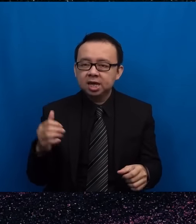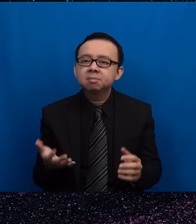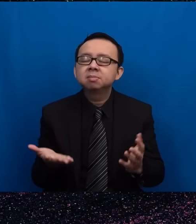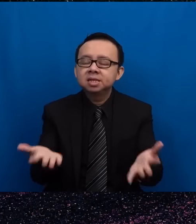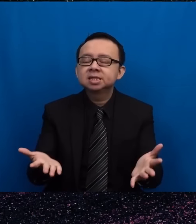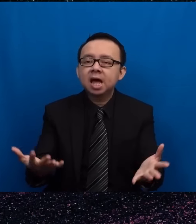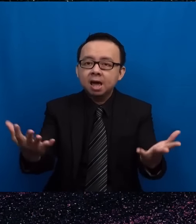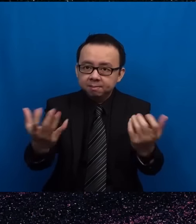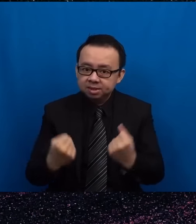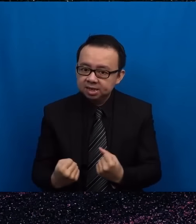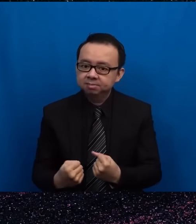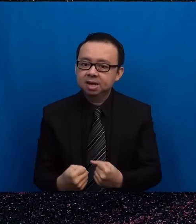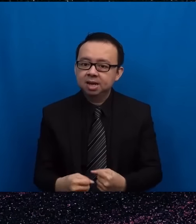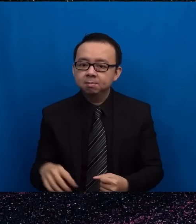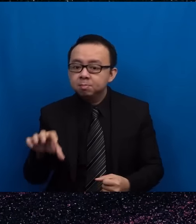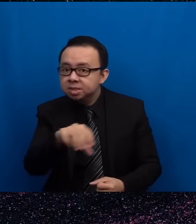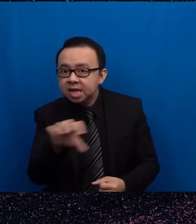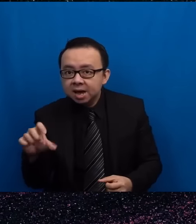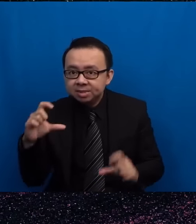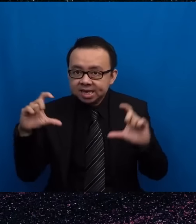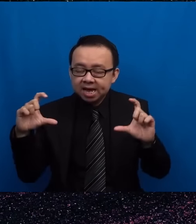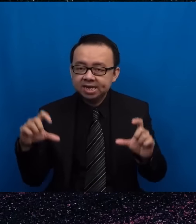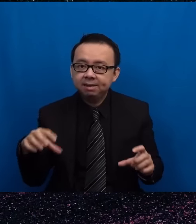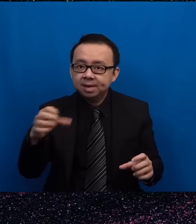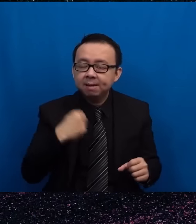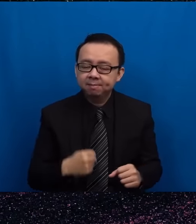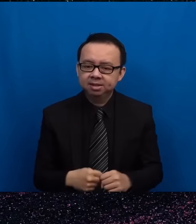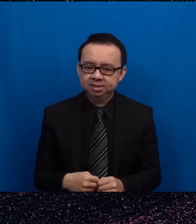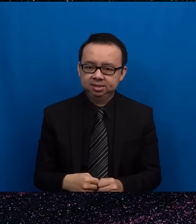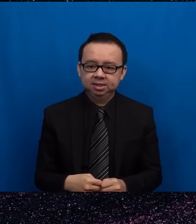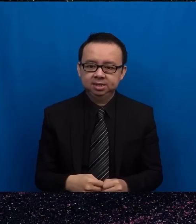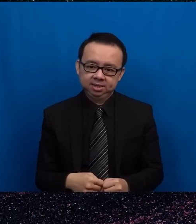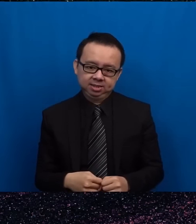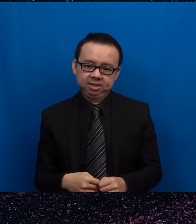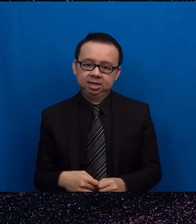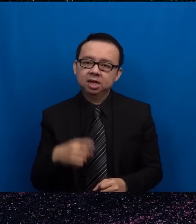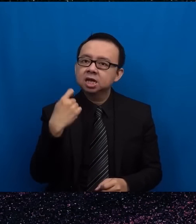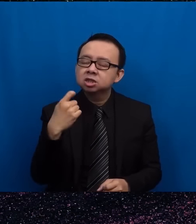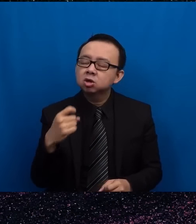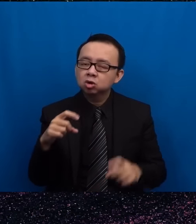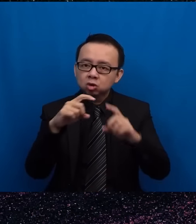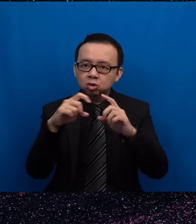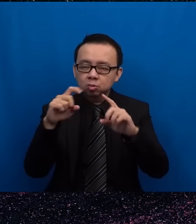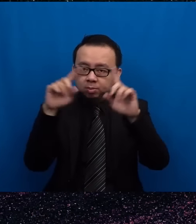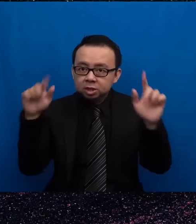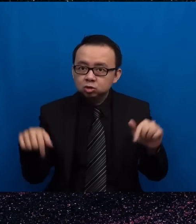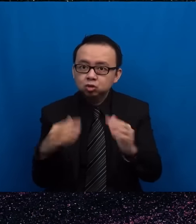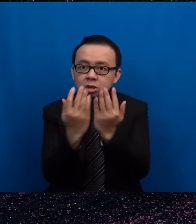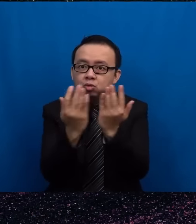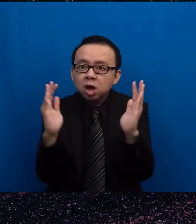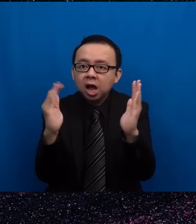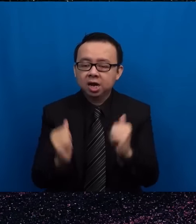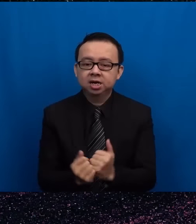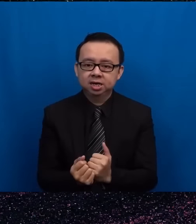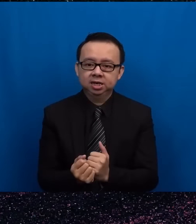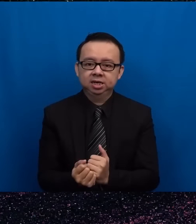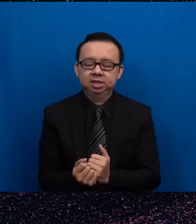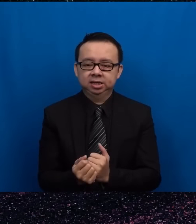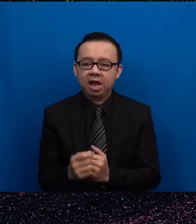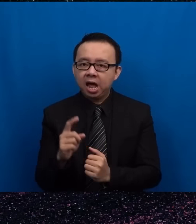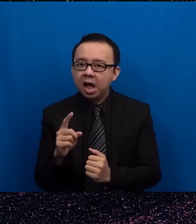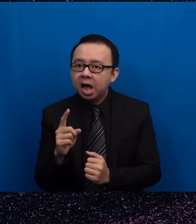mencari, mendapatkan. Dan setiap orang yang mengetok, baginya pintu dibukakan. Adakah seorang daripadamu